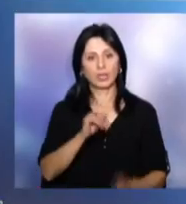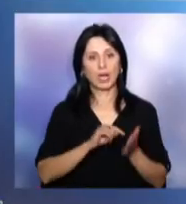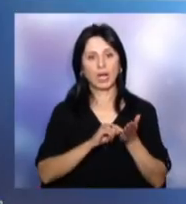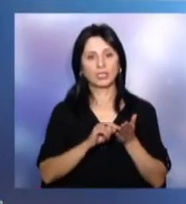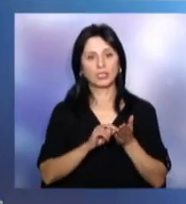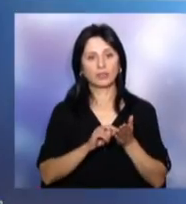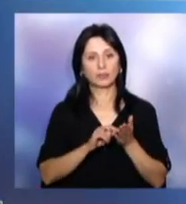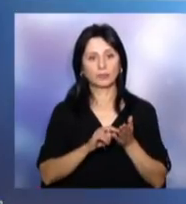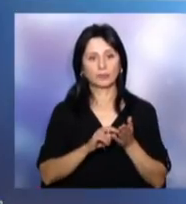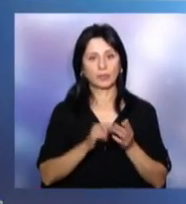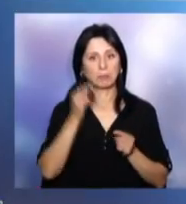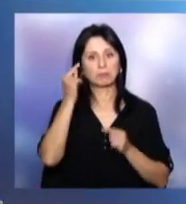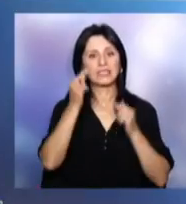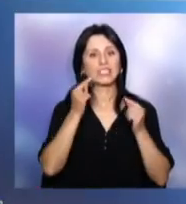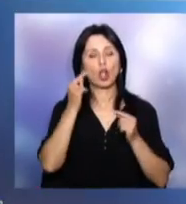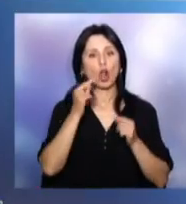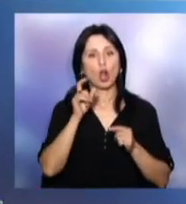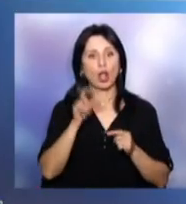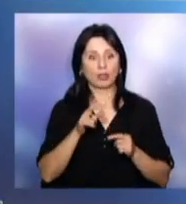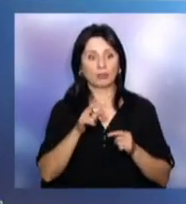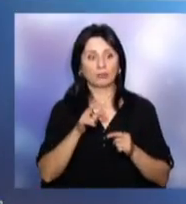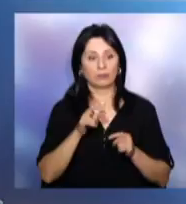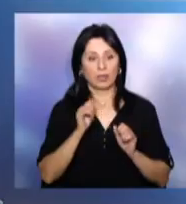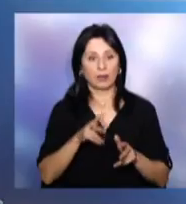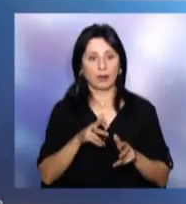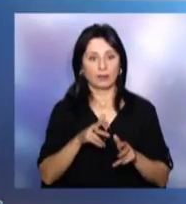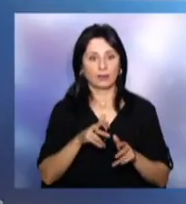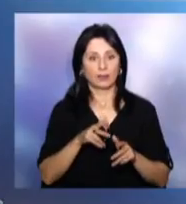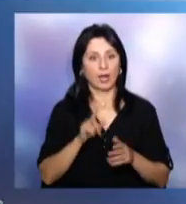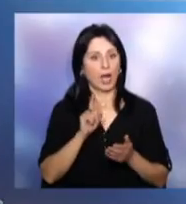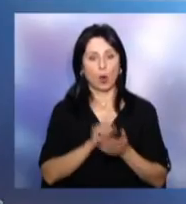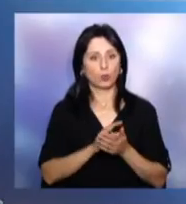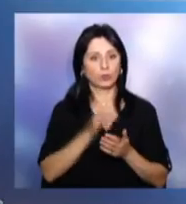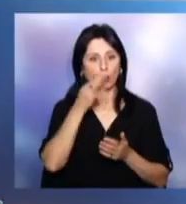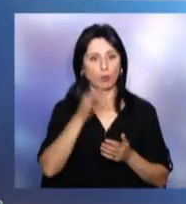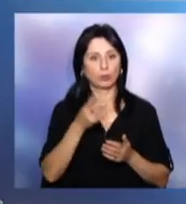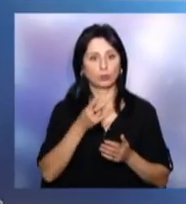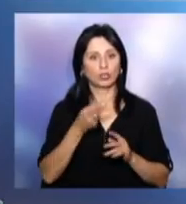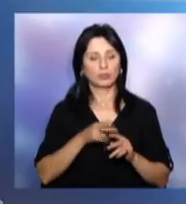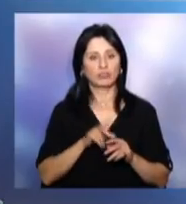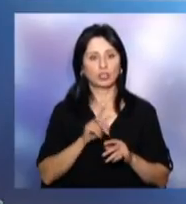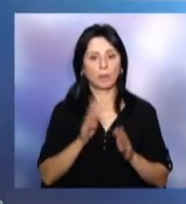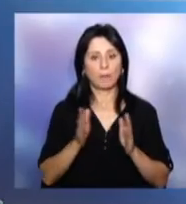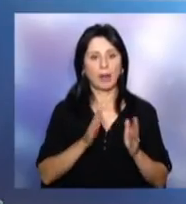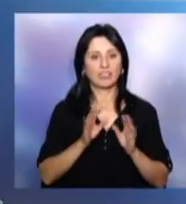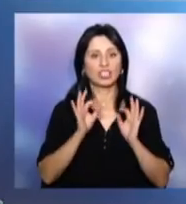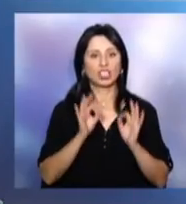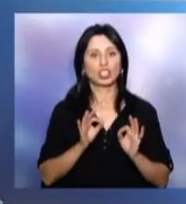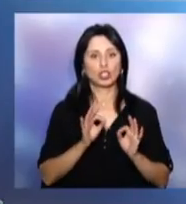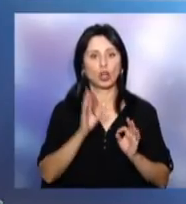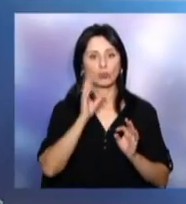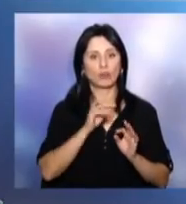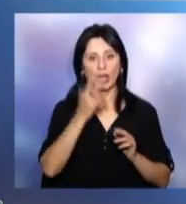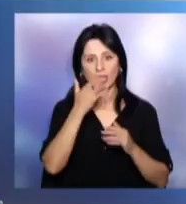გაუსვით, გადასალახია ფსიქოლოგიური ბარიერი და აუცილებელი ცოდნაა საჭირო იმისათვის, რომ მაქსიმალურად სწორად